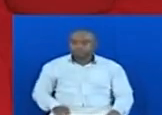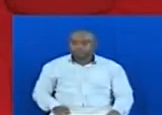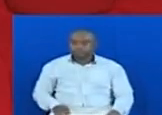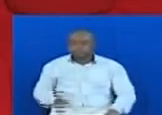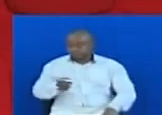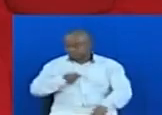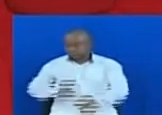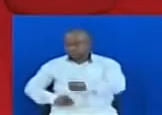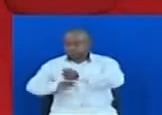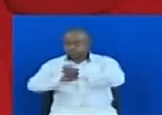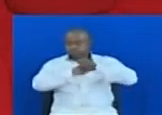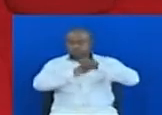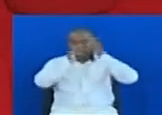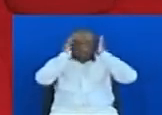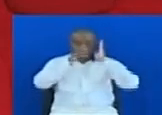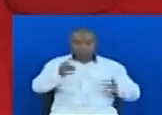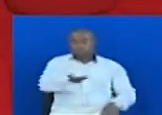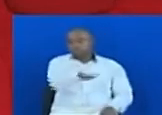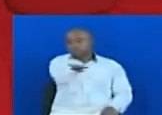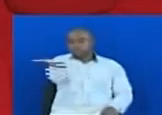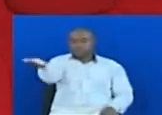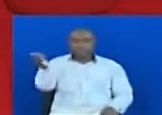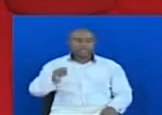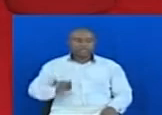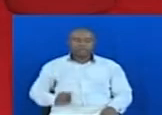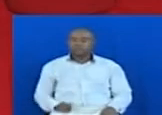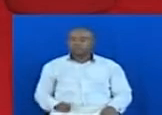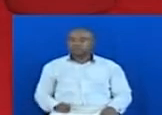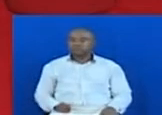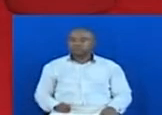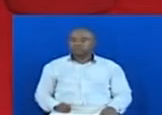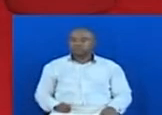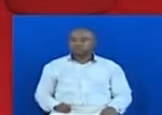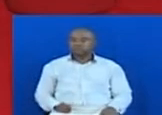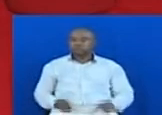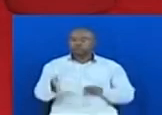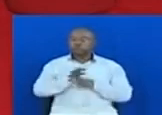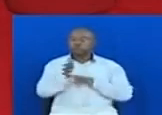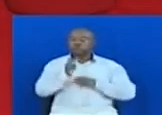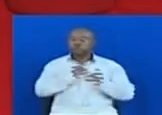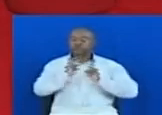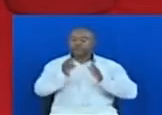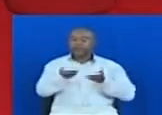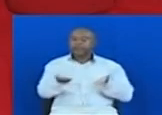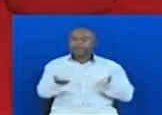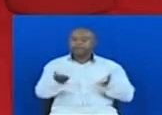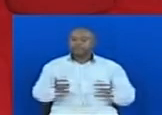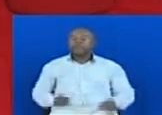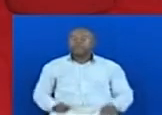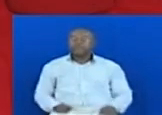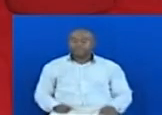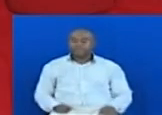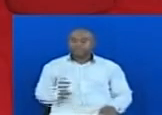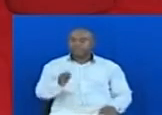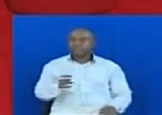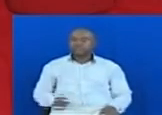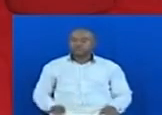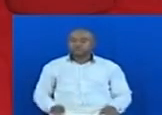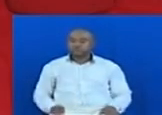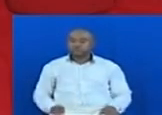wabunge wenzangu kwa maneno mazuri waliyozungumza toka mjadala ulivyoanza. Kwa